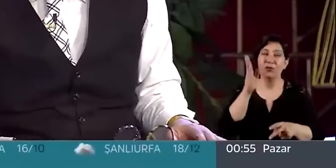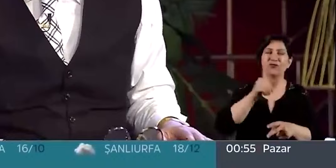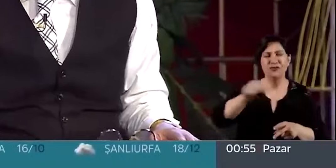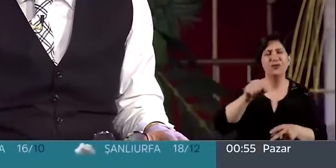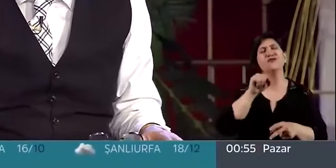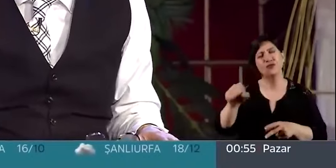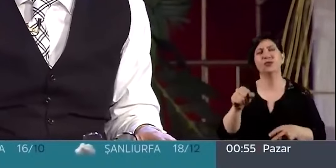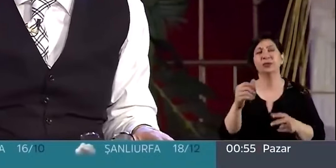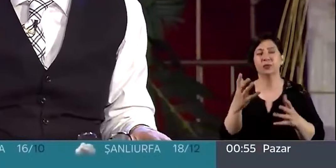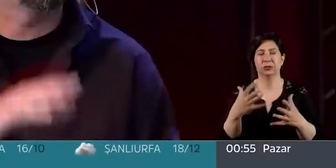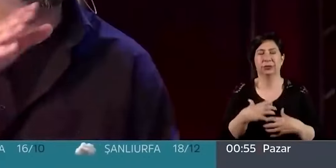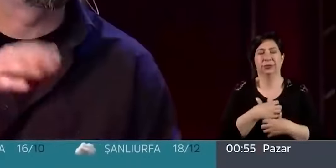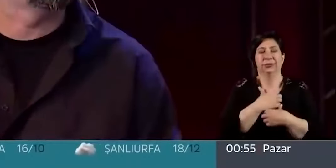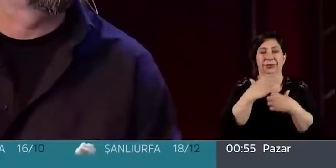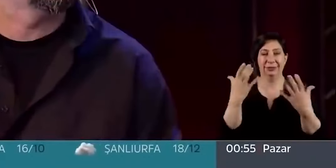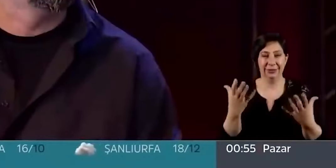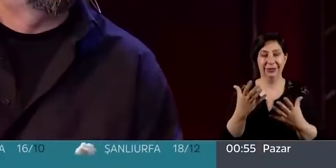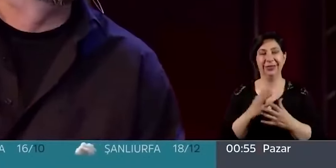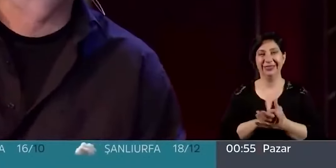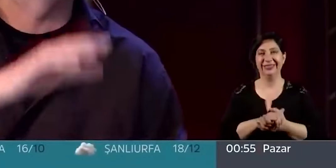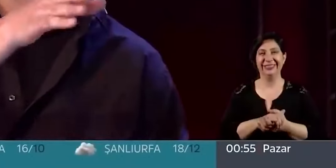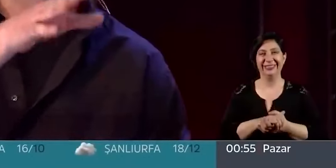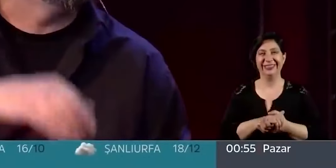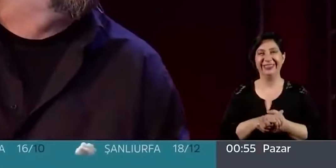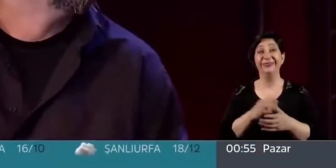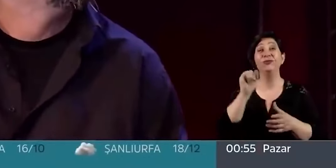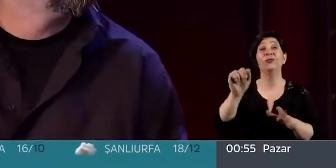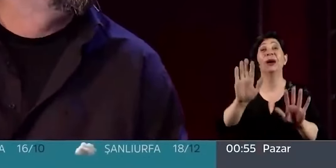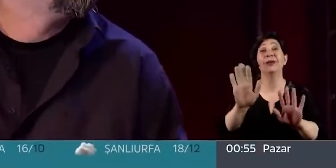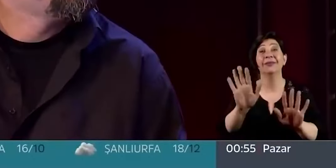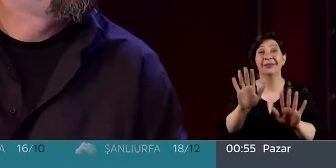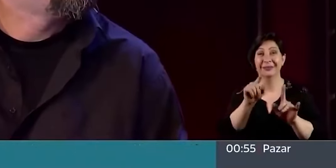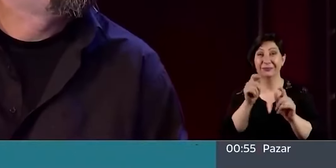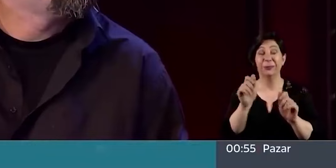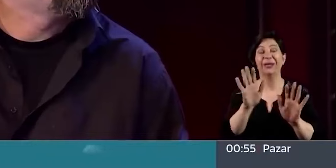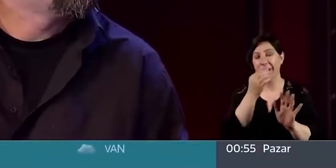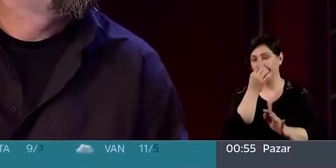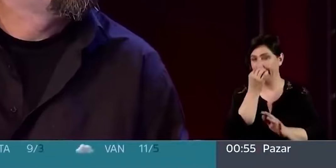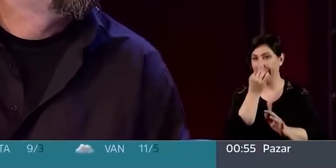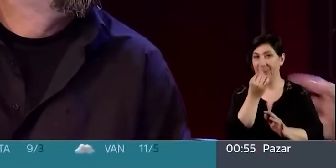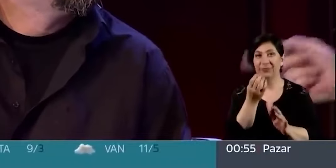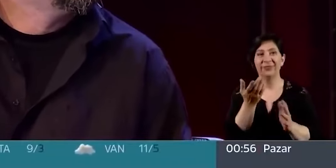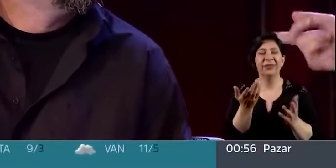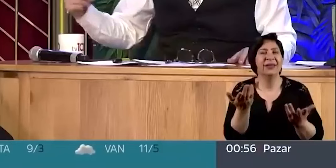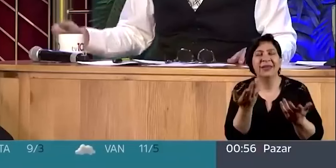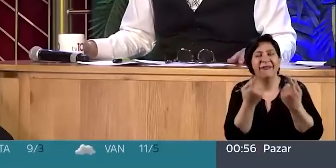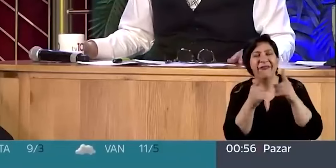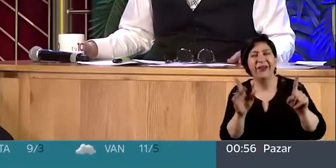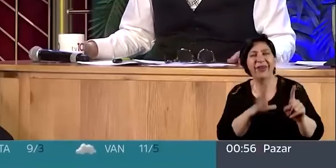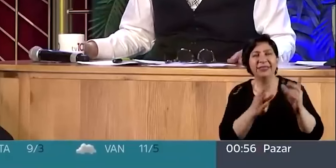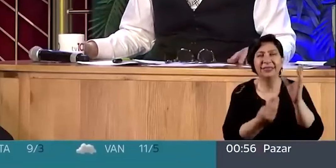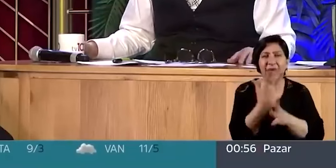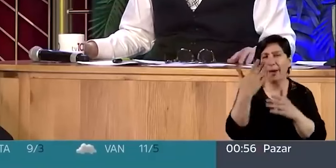vurur. Yani o kadar canı oluyorsun. Örnek biraz sert olup da. Yine vurmayın da. Peki geri dönüşte ne oluyor? Ne farkı var